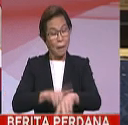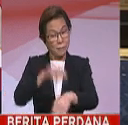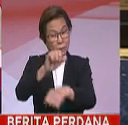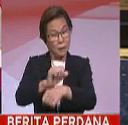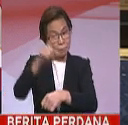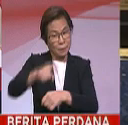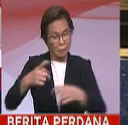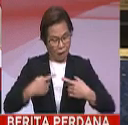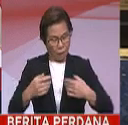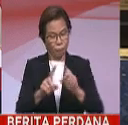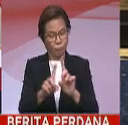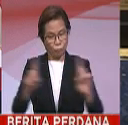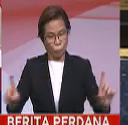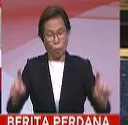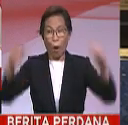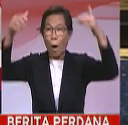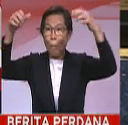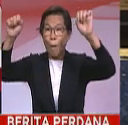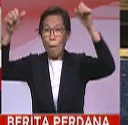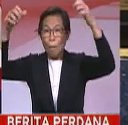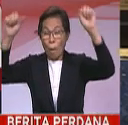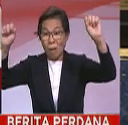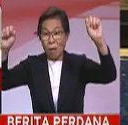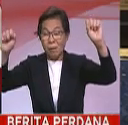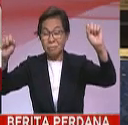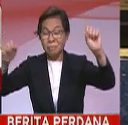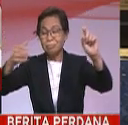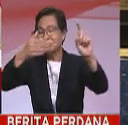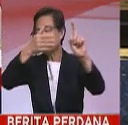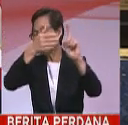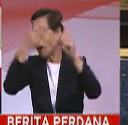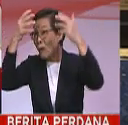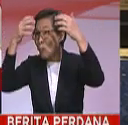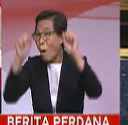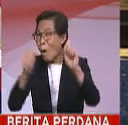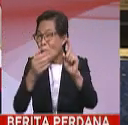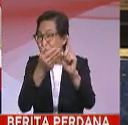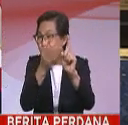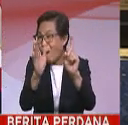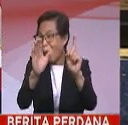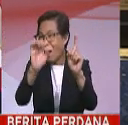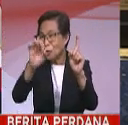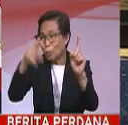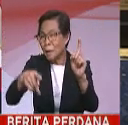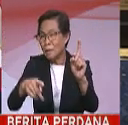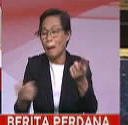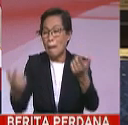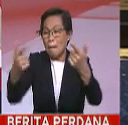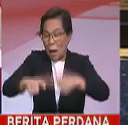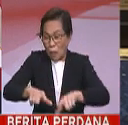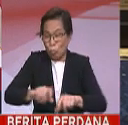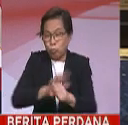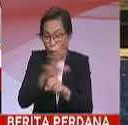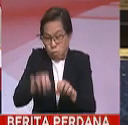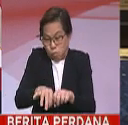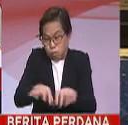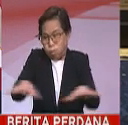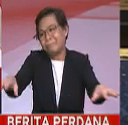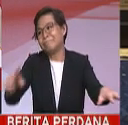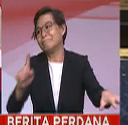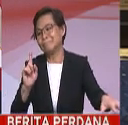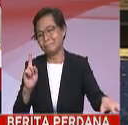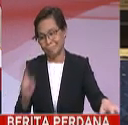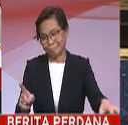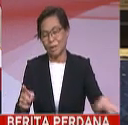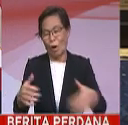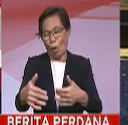kerja. Mana-mana majikan yang melanggar SOP dan menyebabkan berlakunya penularan jangkitan COVID-19